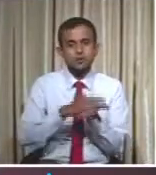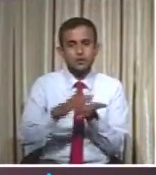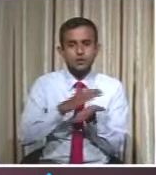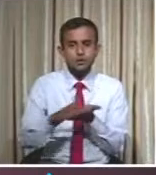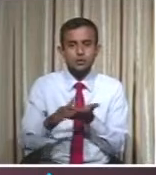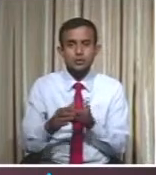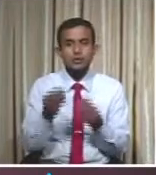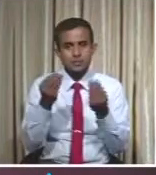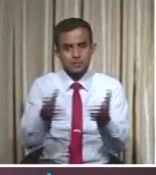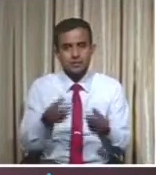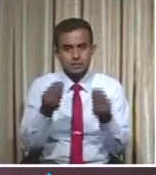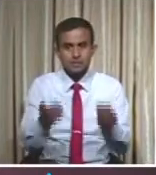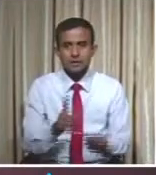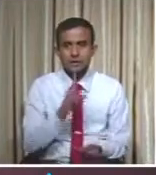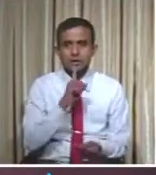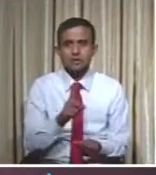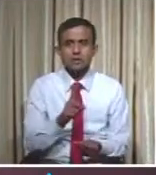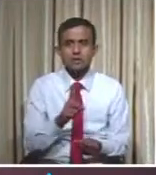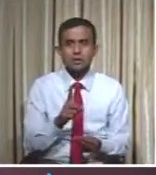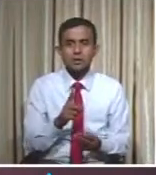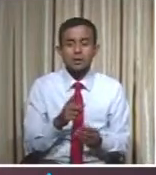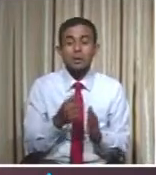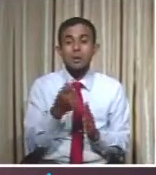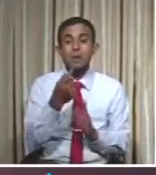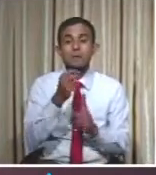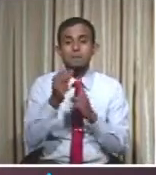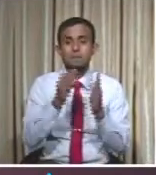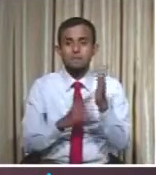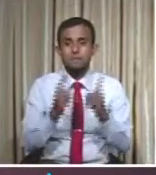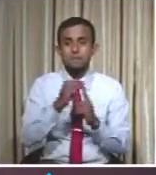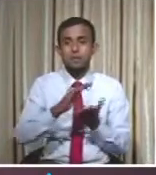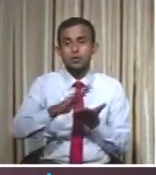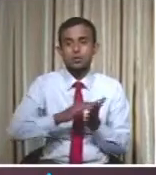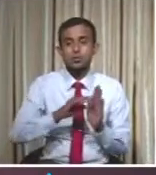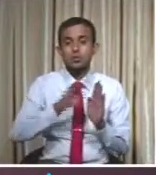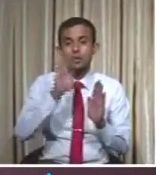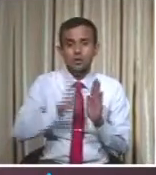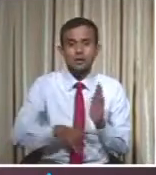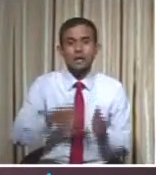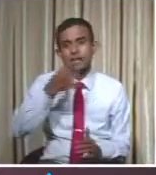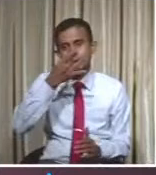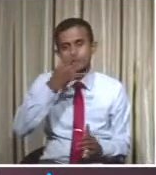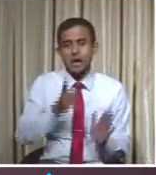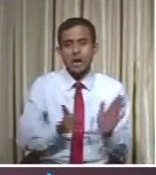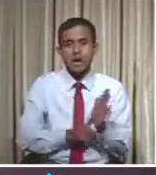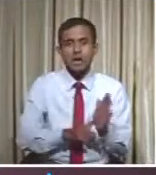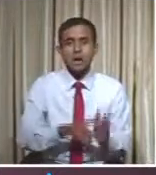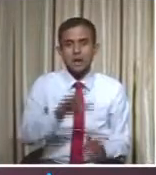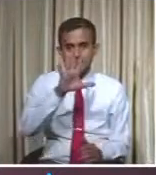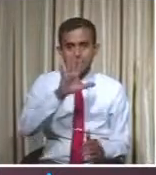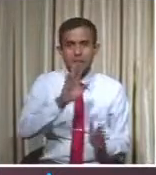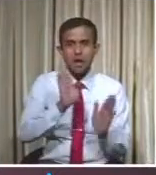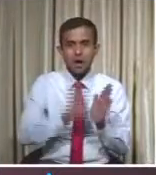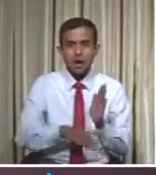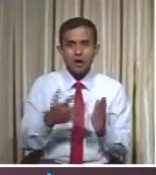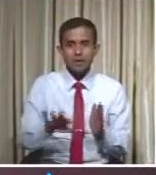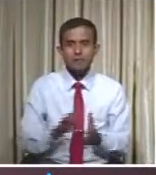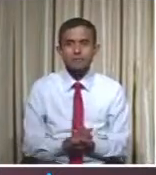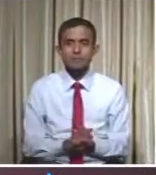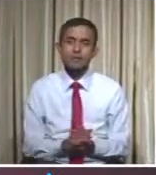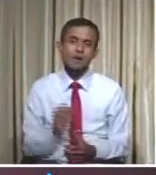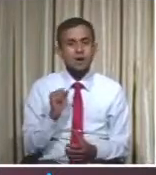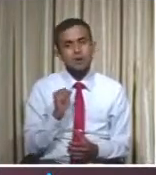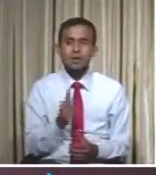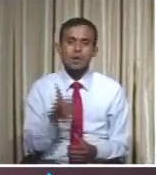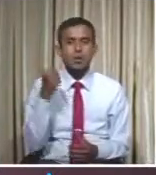සහන දීලා තියනවා කියලා. මන්ති ප්‍රතිපාදන කපලා තියනවා කියලා. තෙල් ලීටර 5ක් අඩු කරා කියලා. කමක් නැහැ